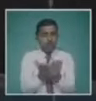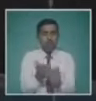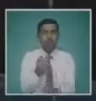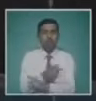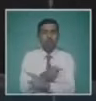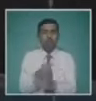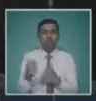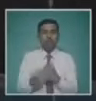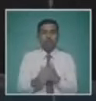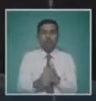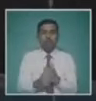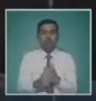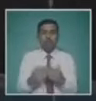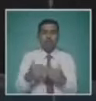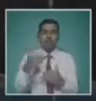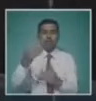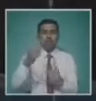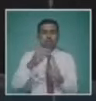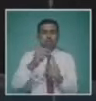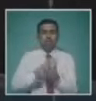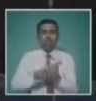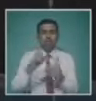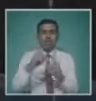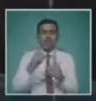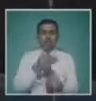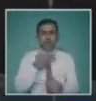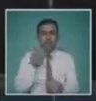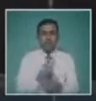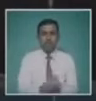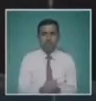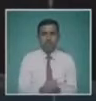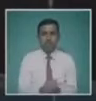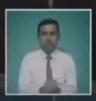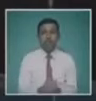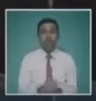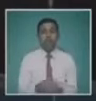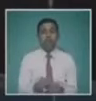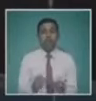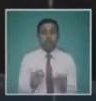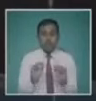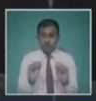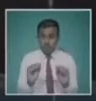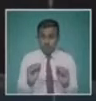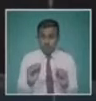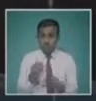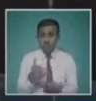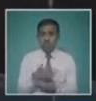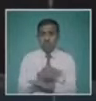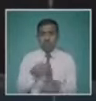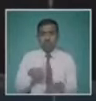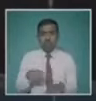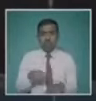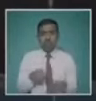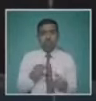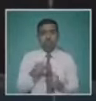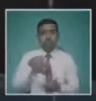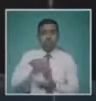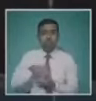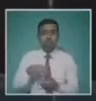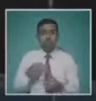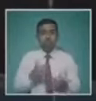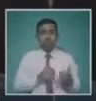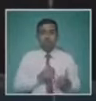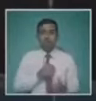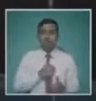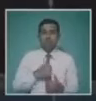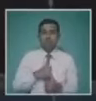කරා. එතනින් එහාට පශ්චාත් උපාධිය දෙන්නත් පුළුවන්. මෙන්න මේක කරනකම් අපිට දැන් අද වෙනකොට එක එක පළාත් ඕන ඕන විදිහට